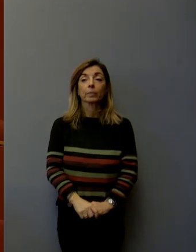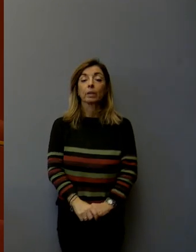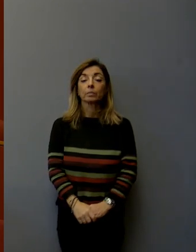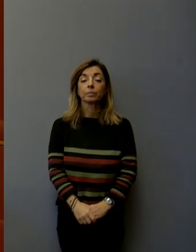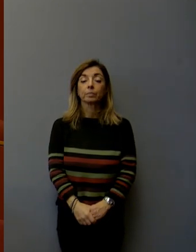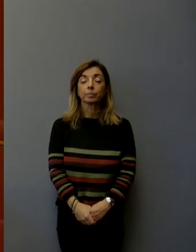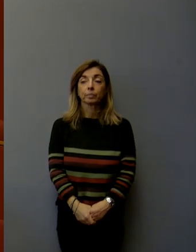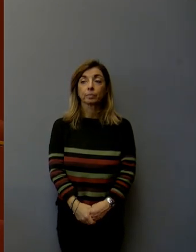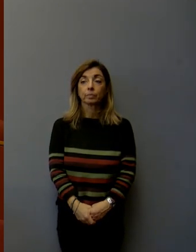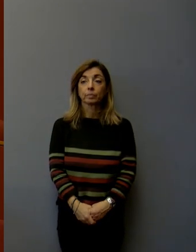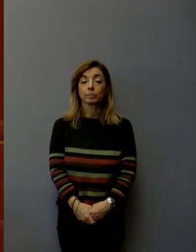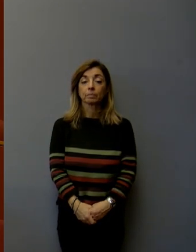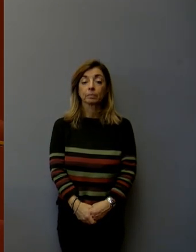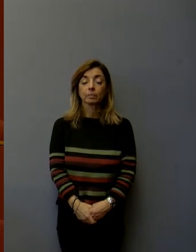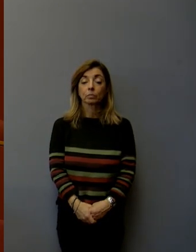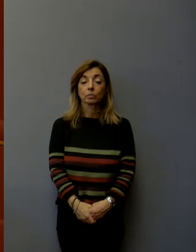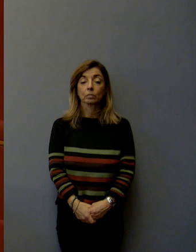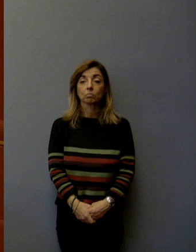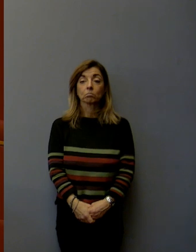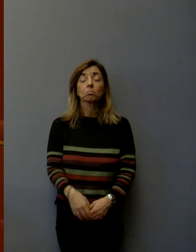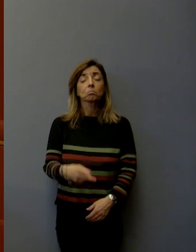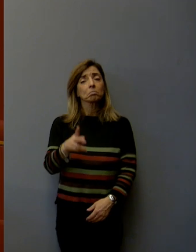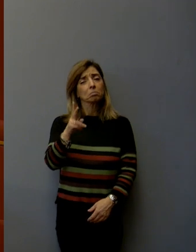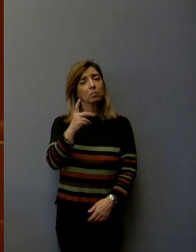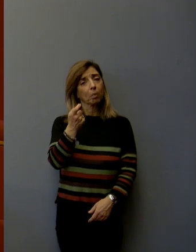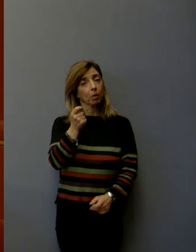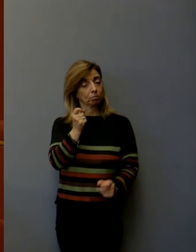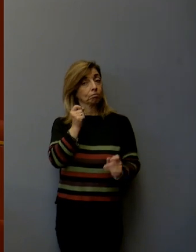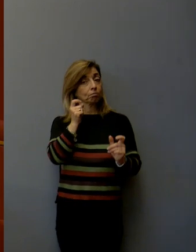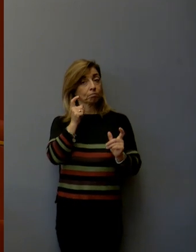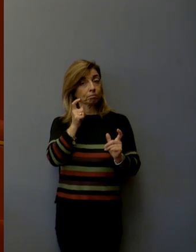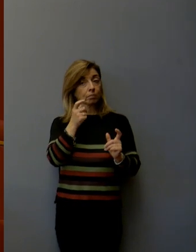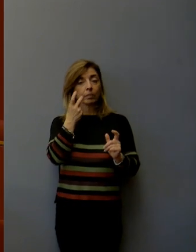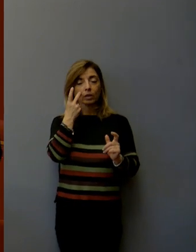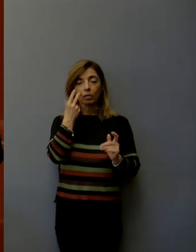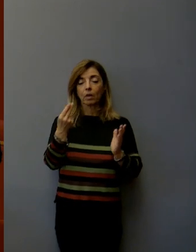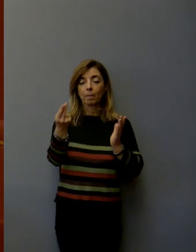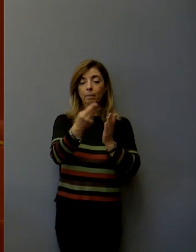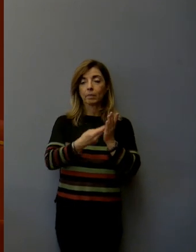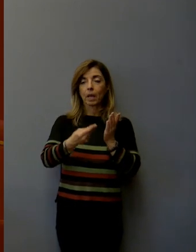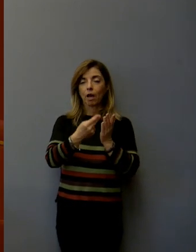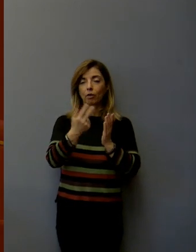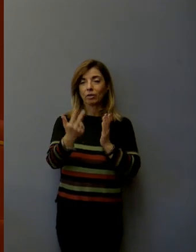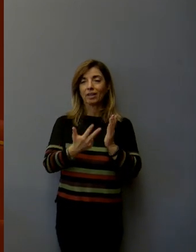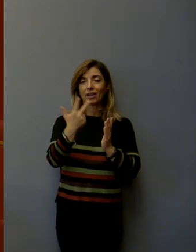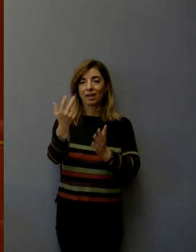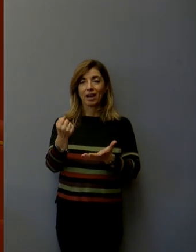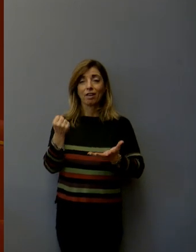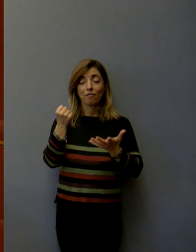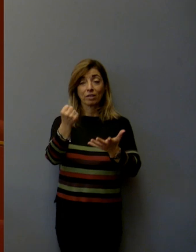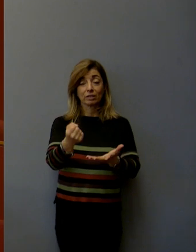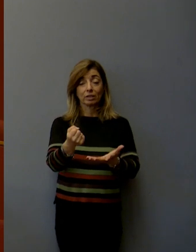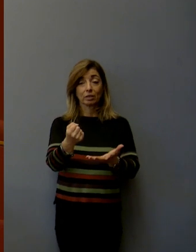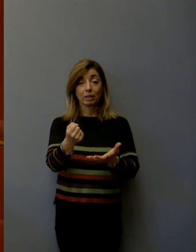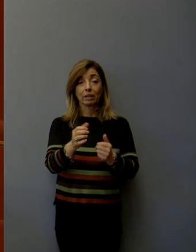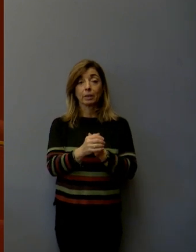Diciamo che con un po' di sorpresa Abbiamo notato che nel Piano Triennale di investimenti non vi è alcuna